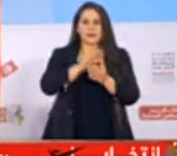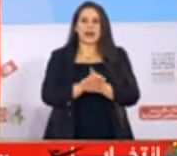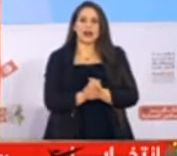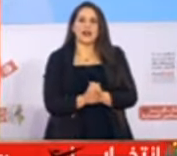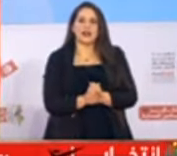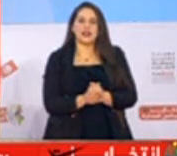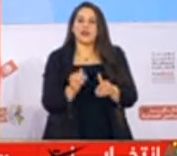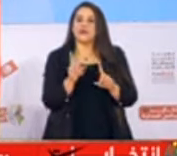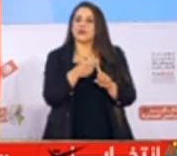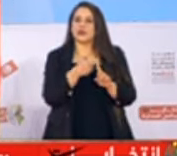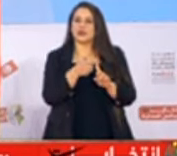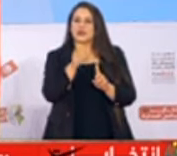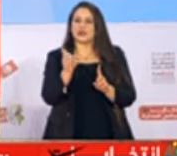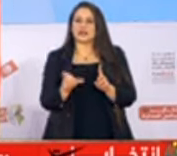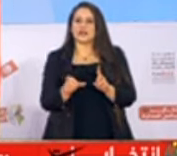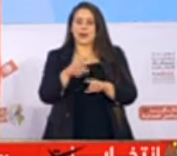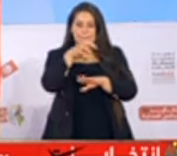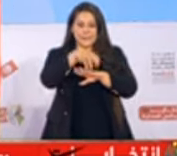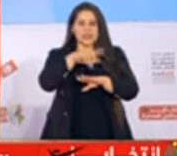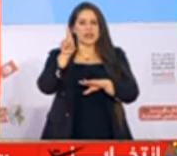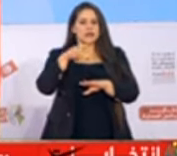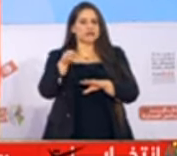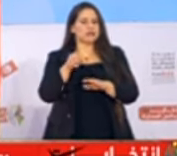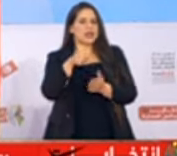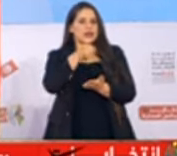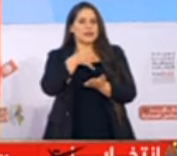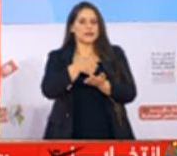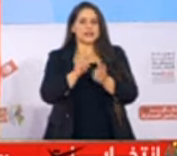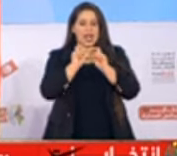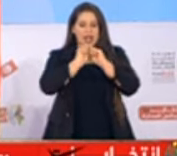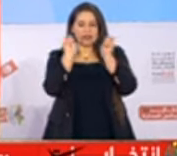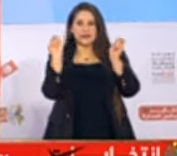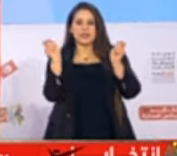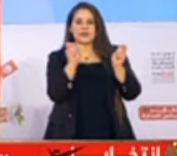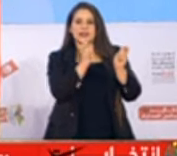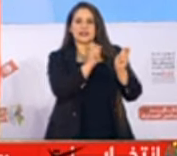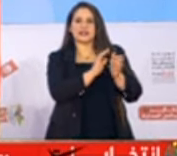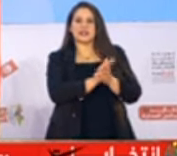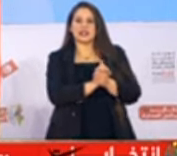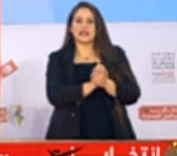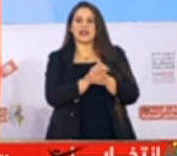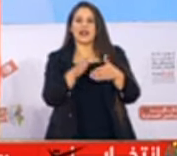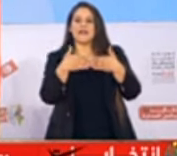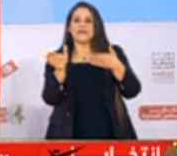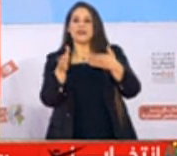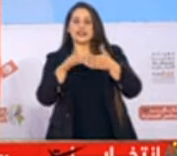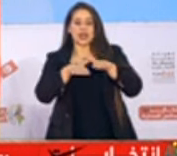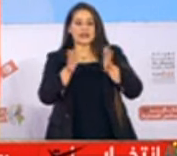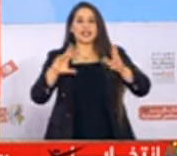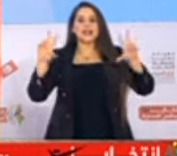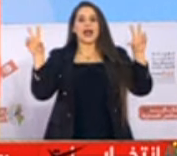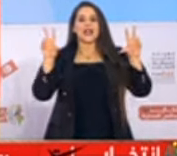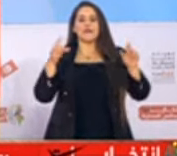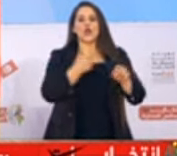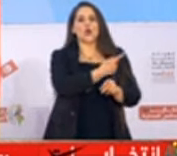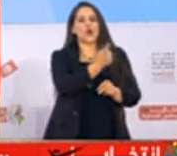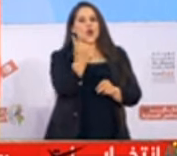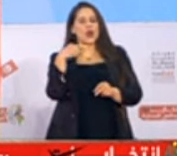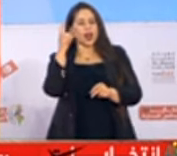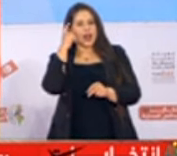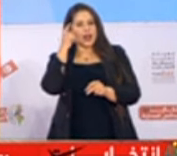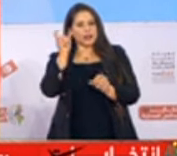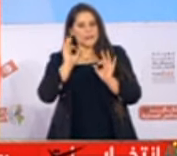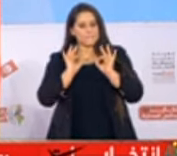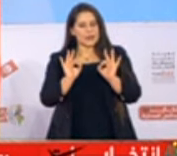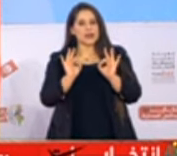متاع الرقابة الموجودة بالهيئة المركزية، وحدة رقابة الصحافة المكتوبة الإلكترونية، الفضاء المفتوح، التغطية الإعلامية، كلها يلزمنا نطلعوا عليها